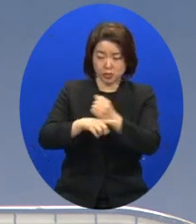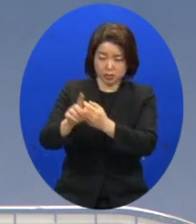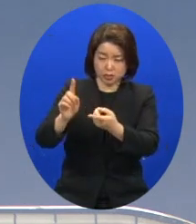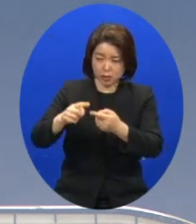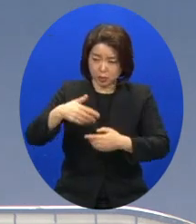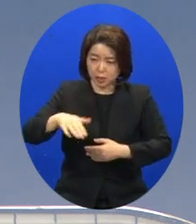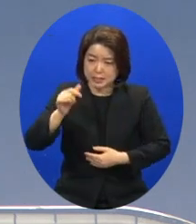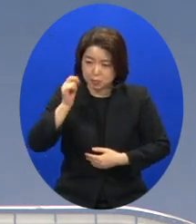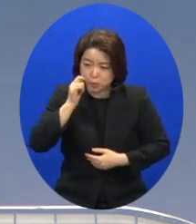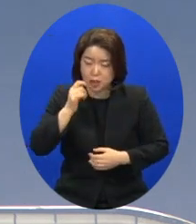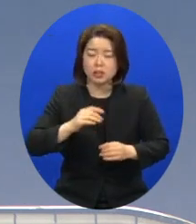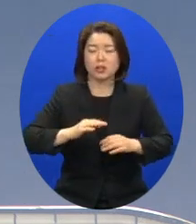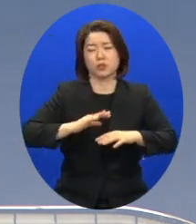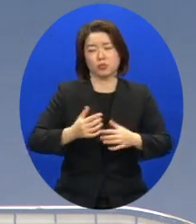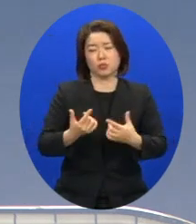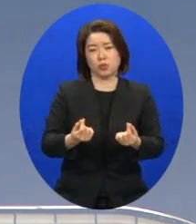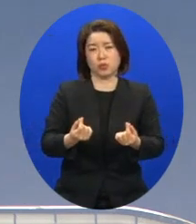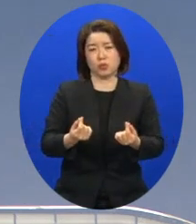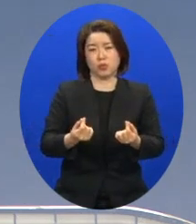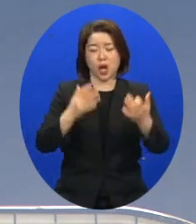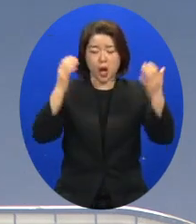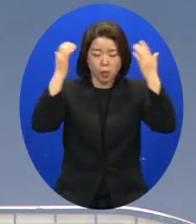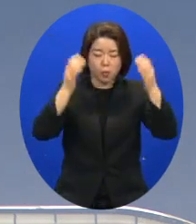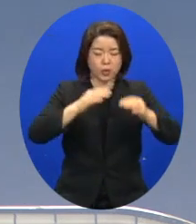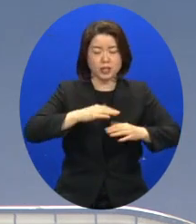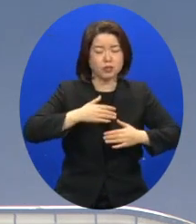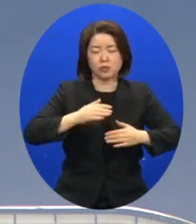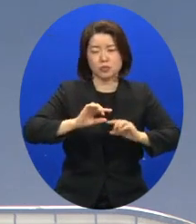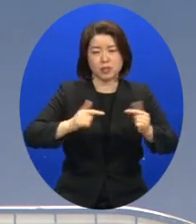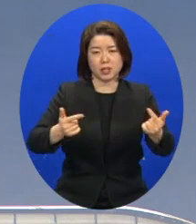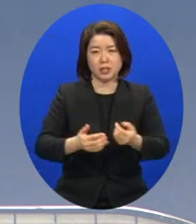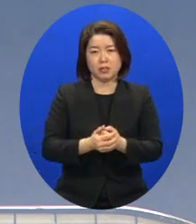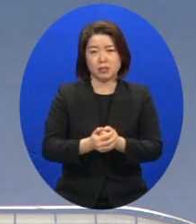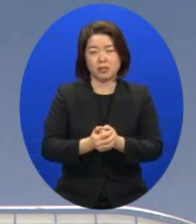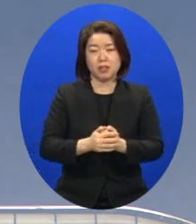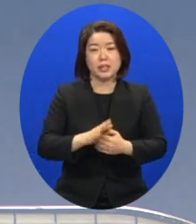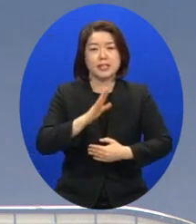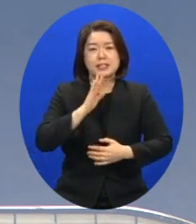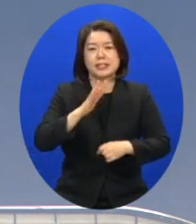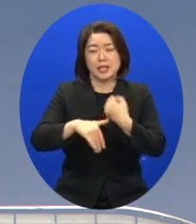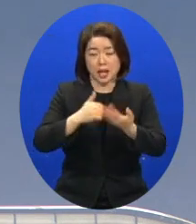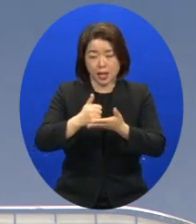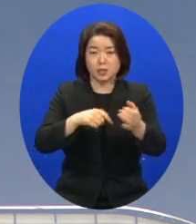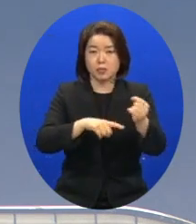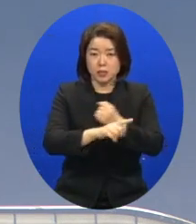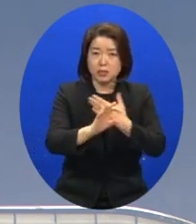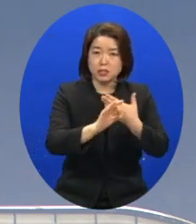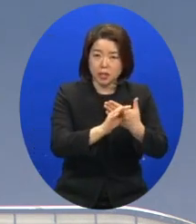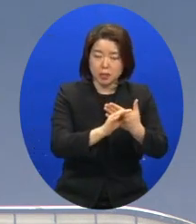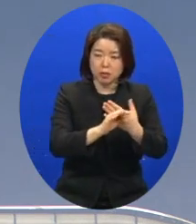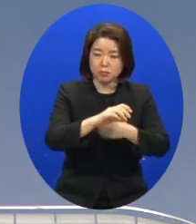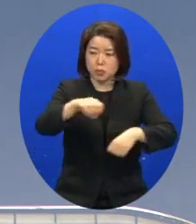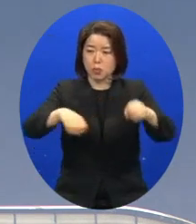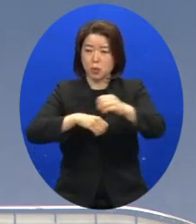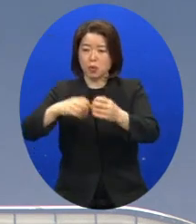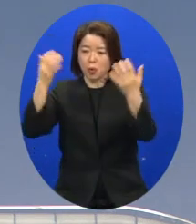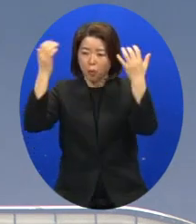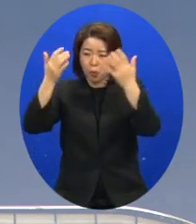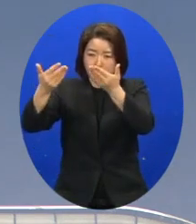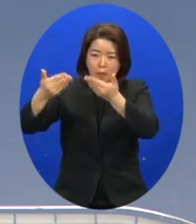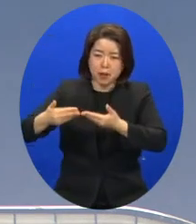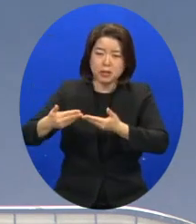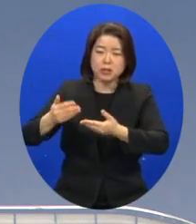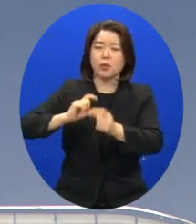게 두려운 거지 고난이 두려운 게 아니에요 진짜 하나님의 뜻이라면 차라리 고난 받는 게 기뻐요